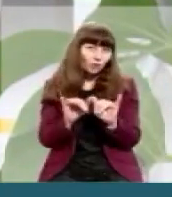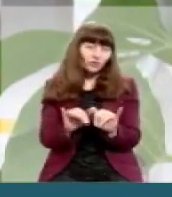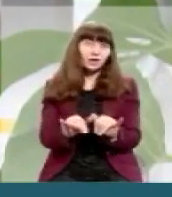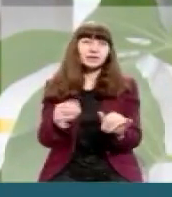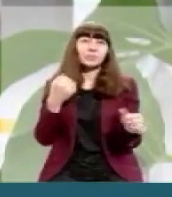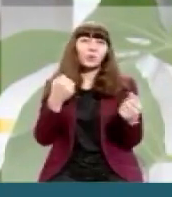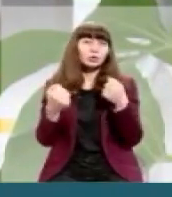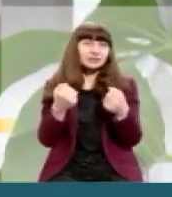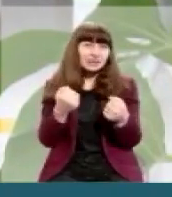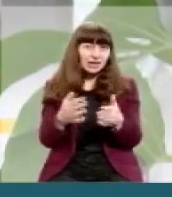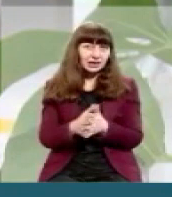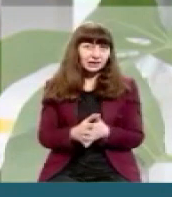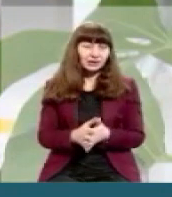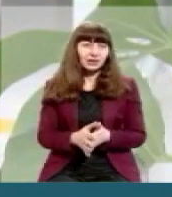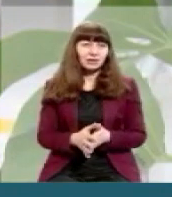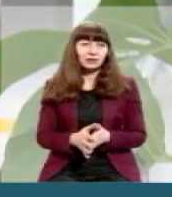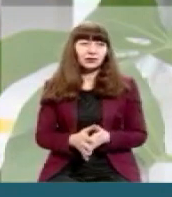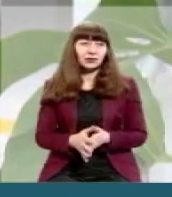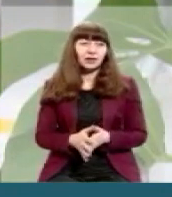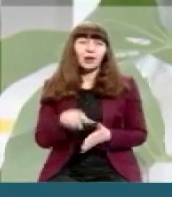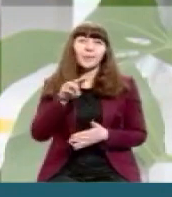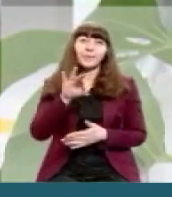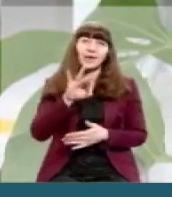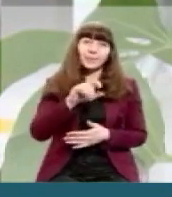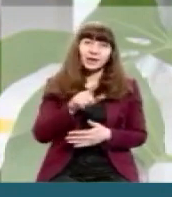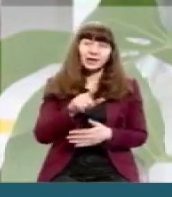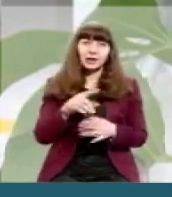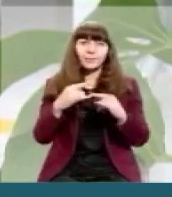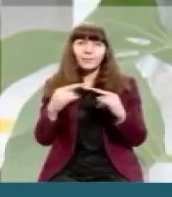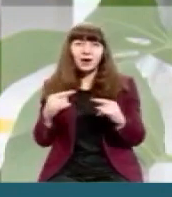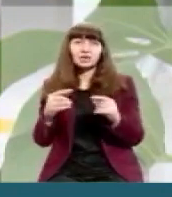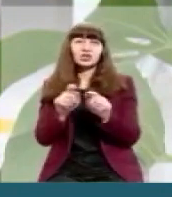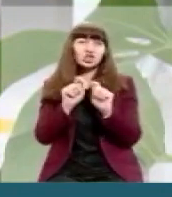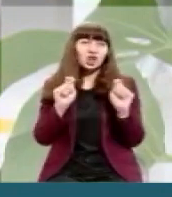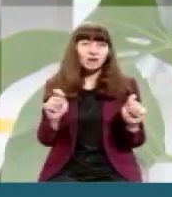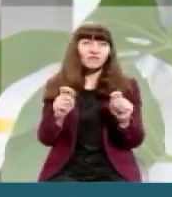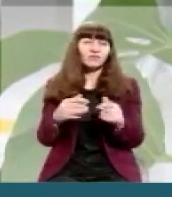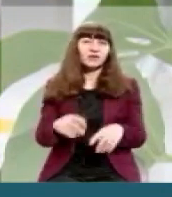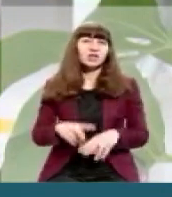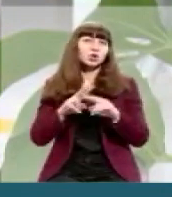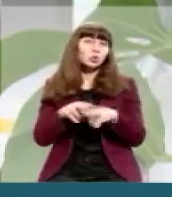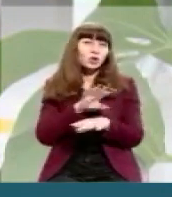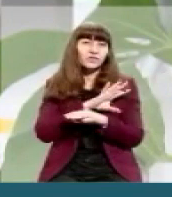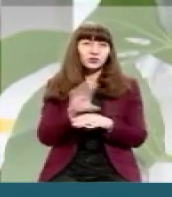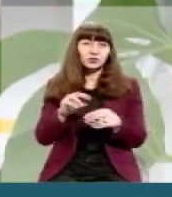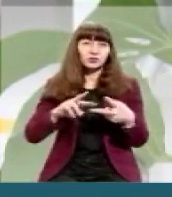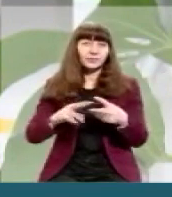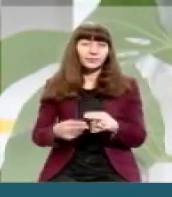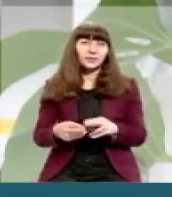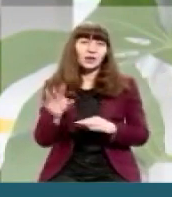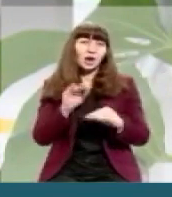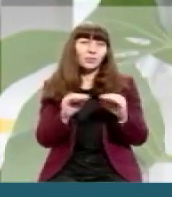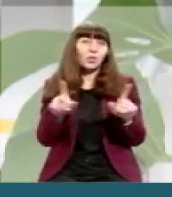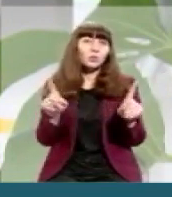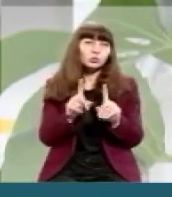в спортзале, также мебель, парты, шкафы, стулья и